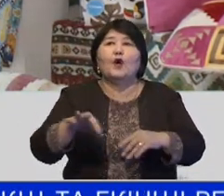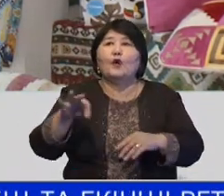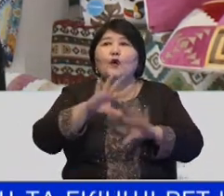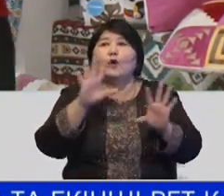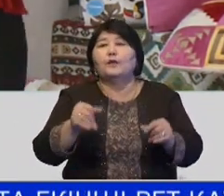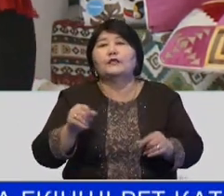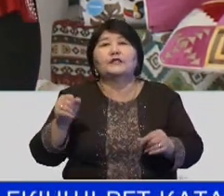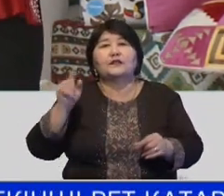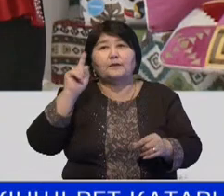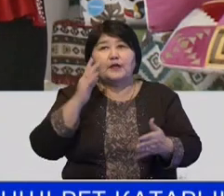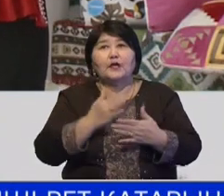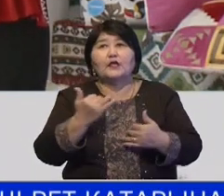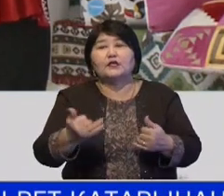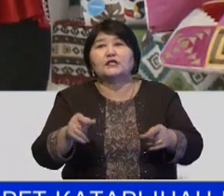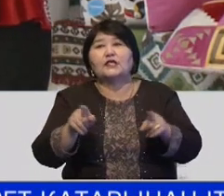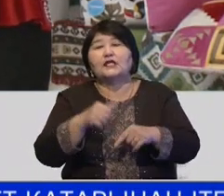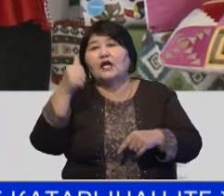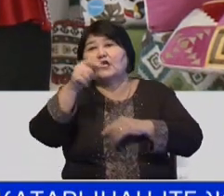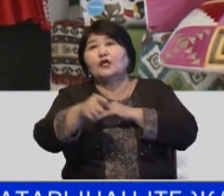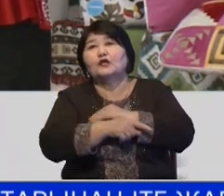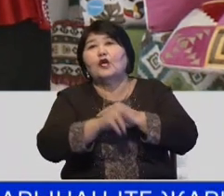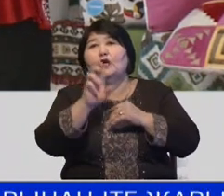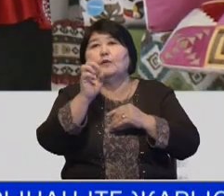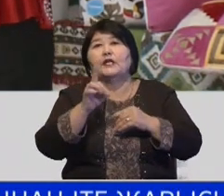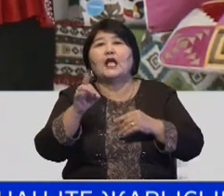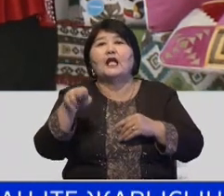бойынша өткізетін боламыз. Және жылдың соңында брендке бір